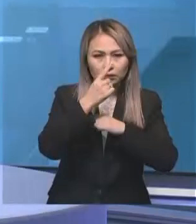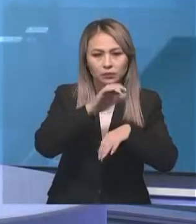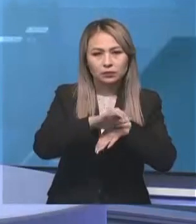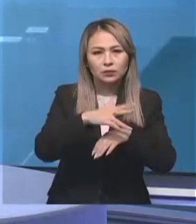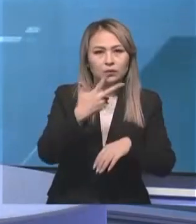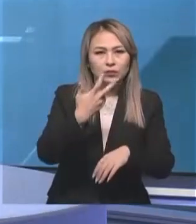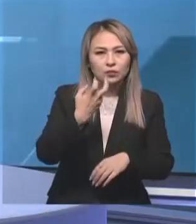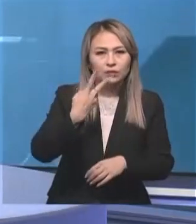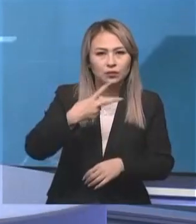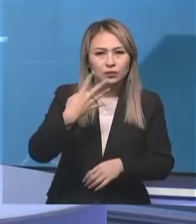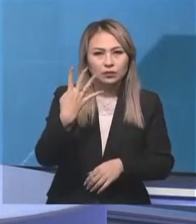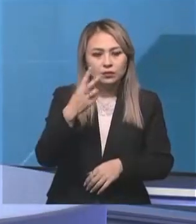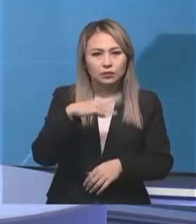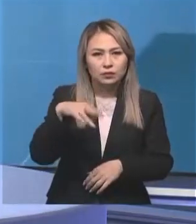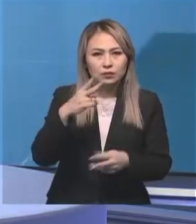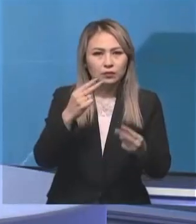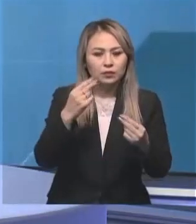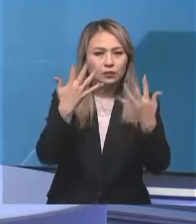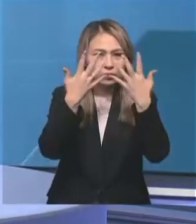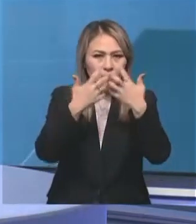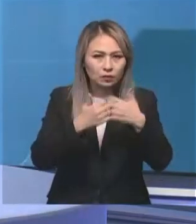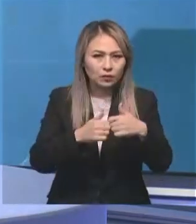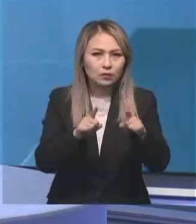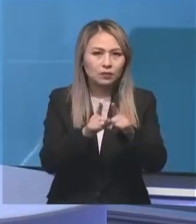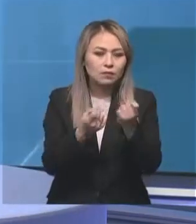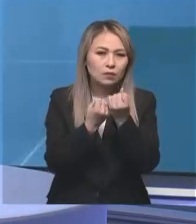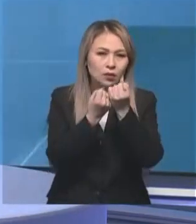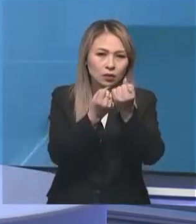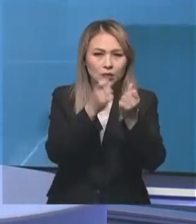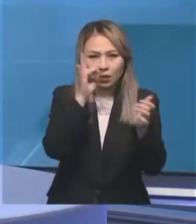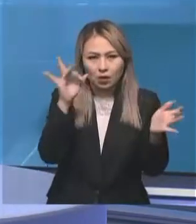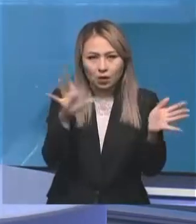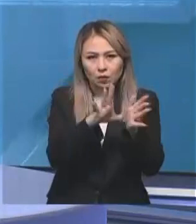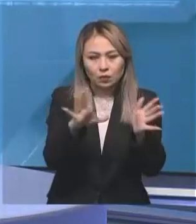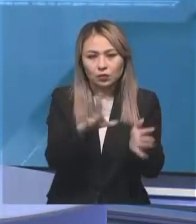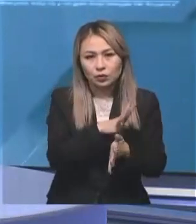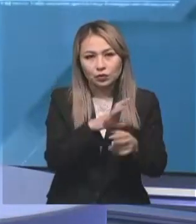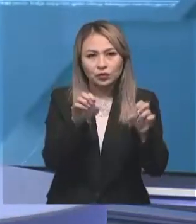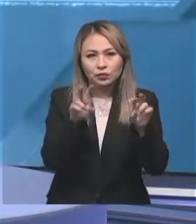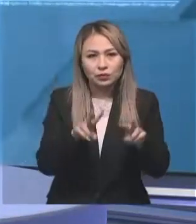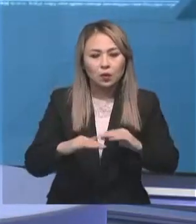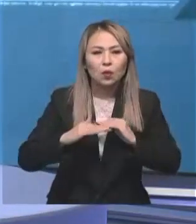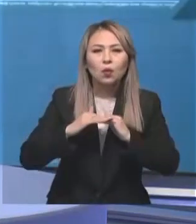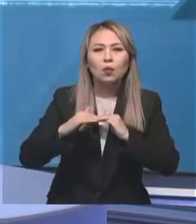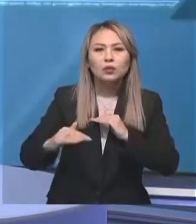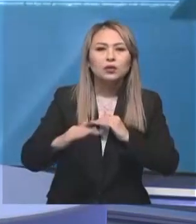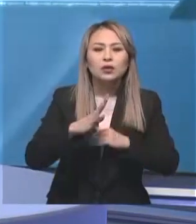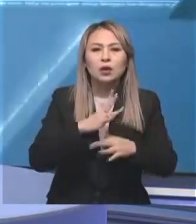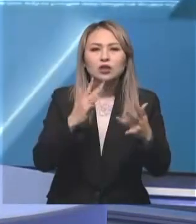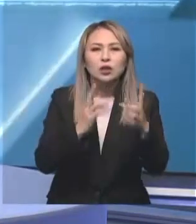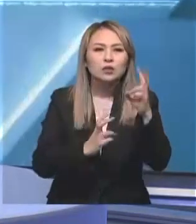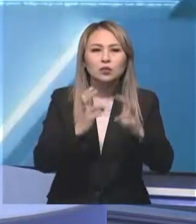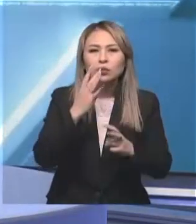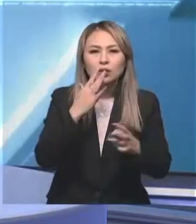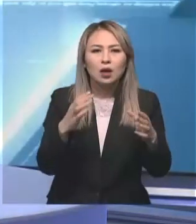отандық экспорттаушыларға 324 миллиард теңге көлемінде қолдау көрсеткен. Бұл рекордты көрсеткіш дейді мамандар. Отандық